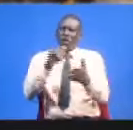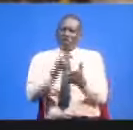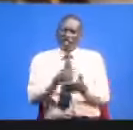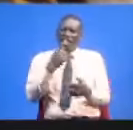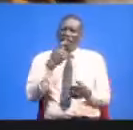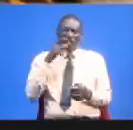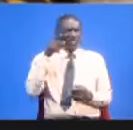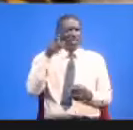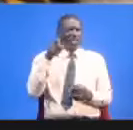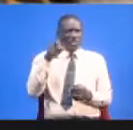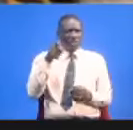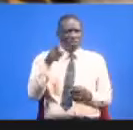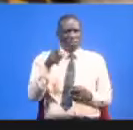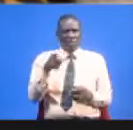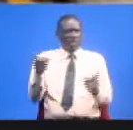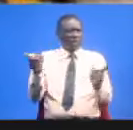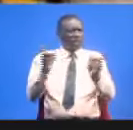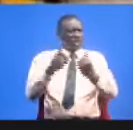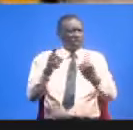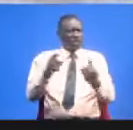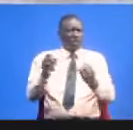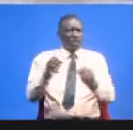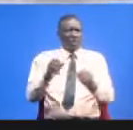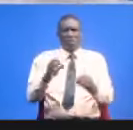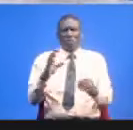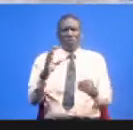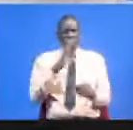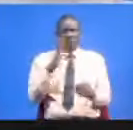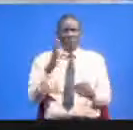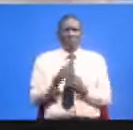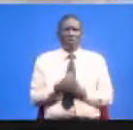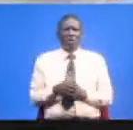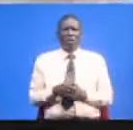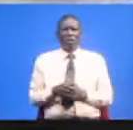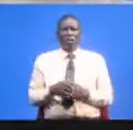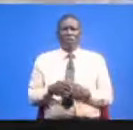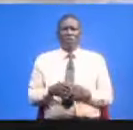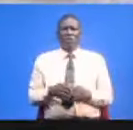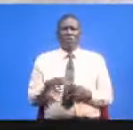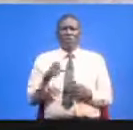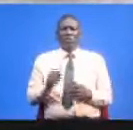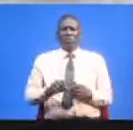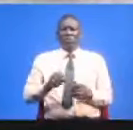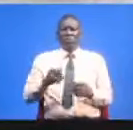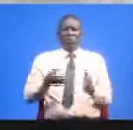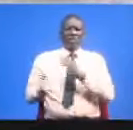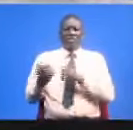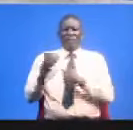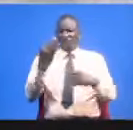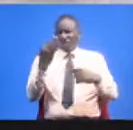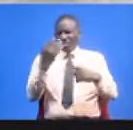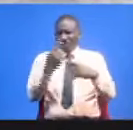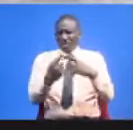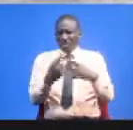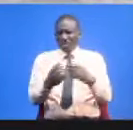mchele huo si wa mtu kuambiwa karibu. So guys, we are like criminals for the last 3 years.